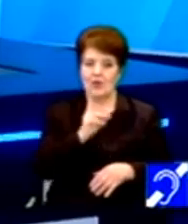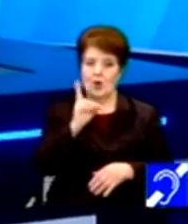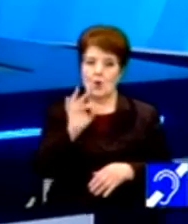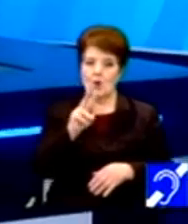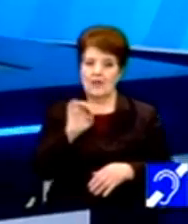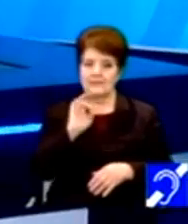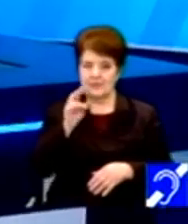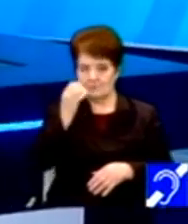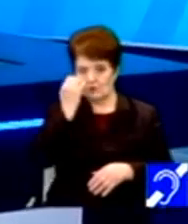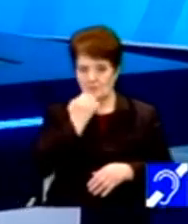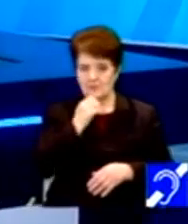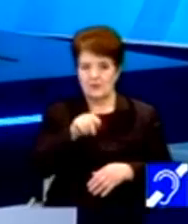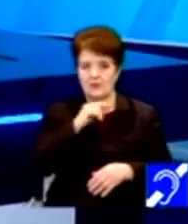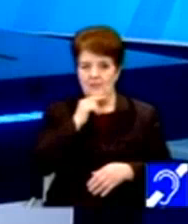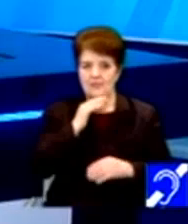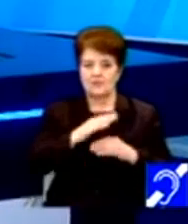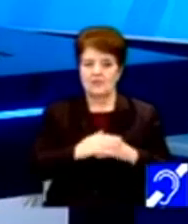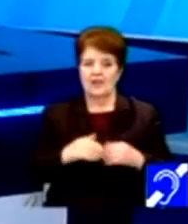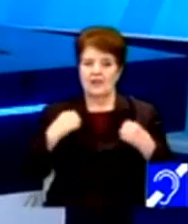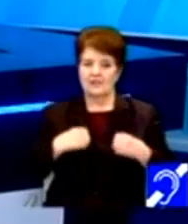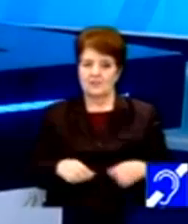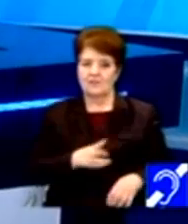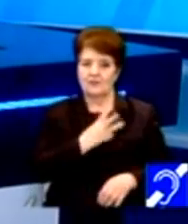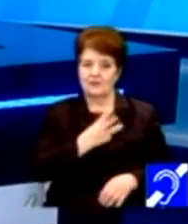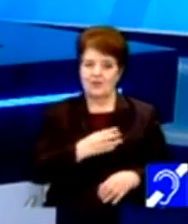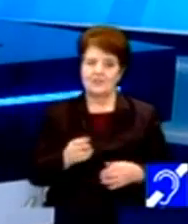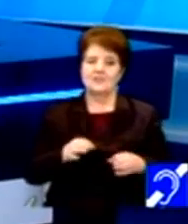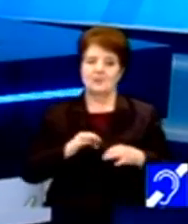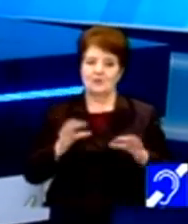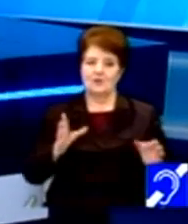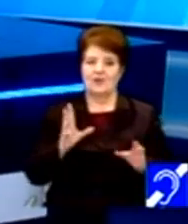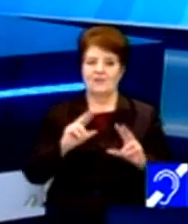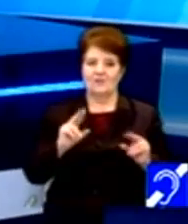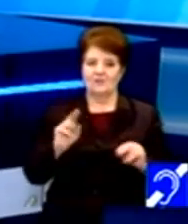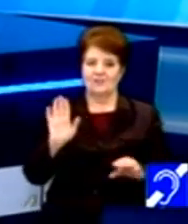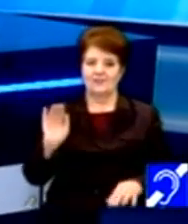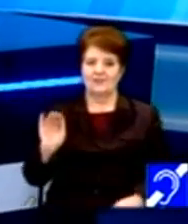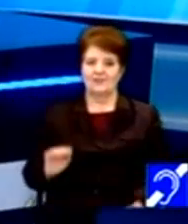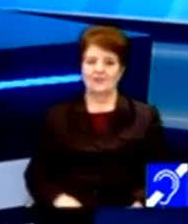Colesnic și vă mulțumesc pentru atenție. O seară liniștită vă doresc și sărbători fericite!